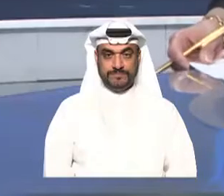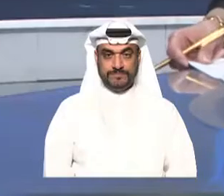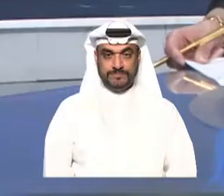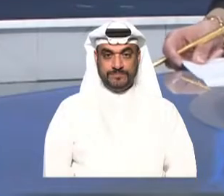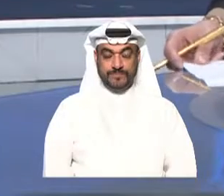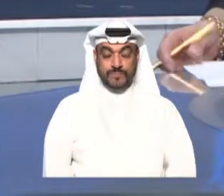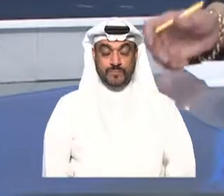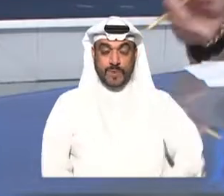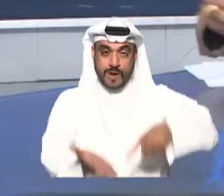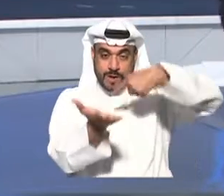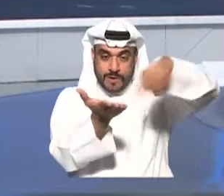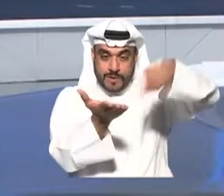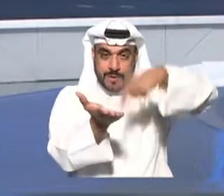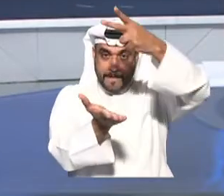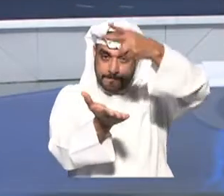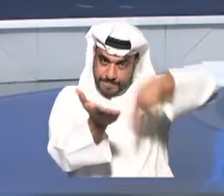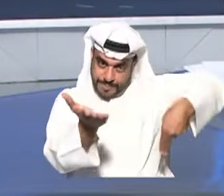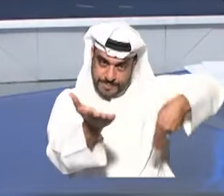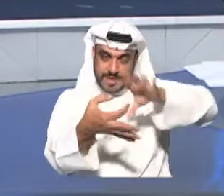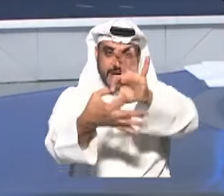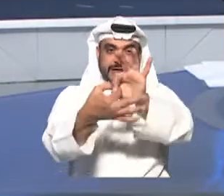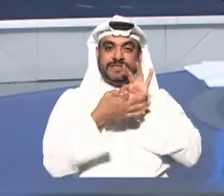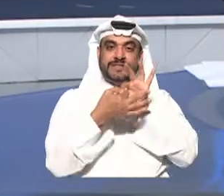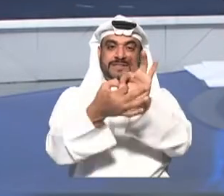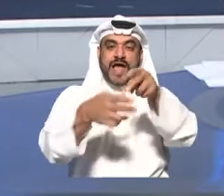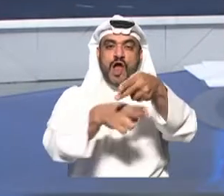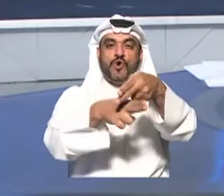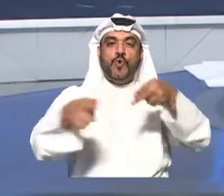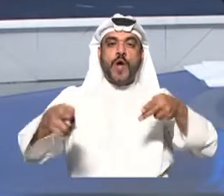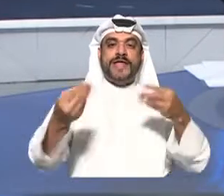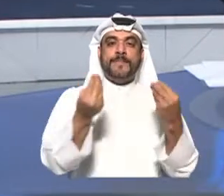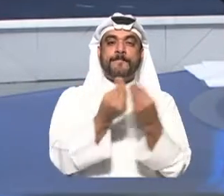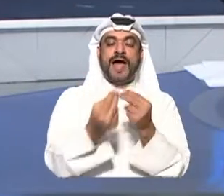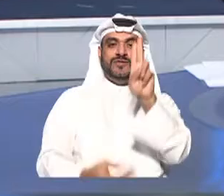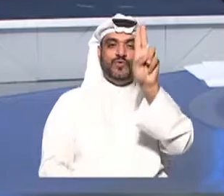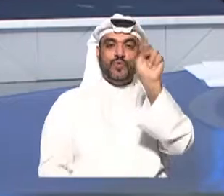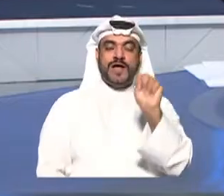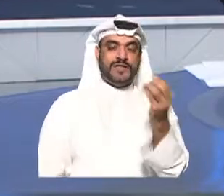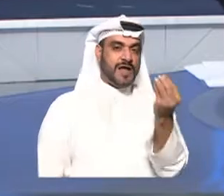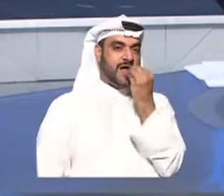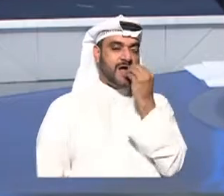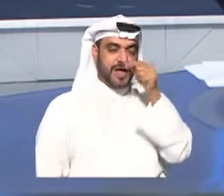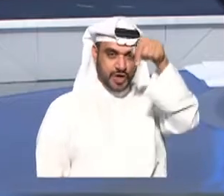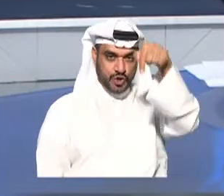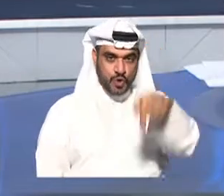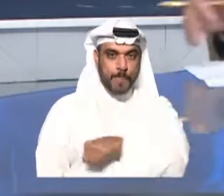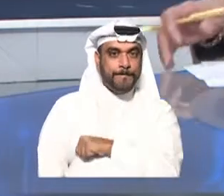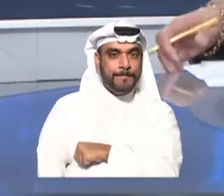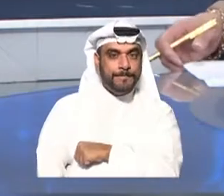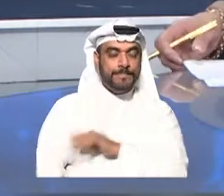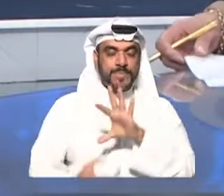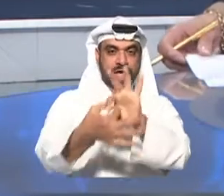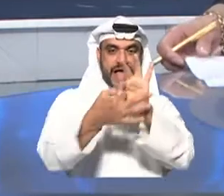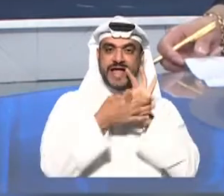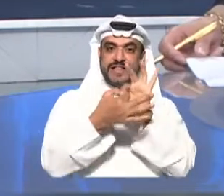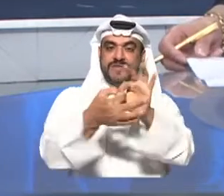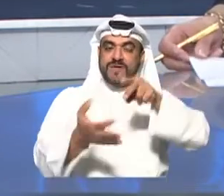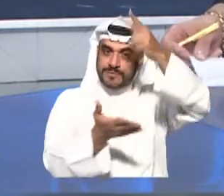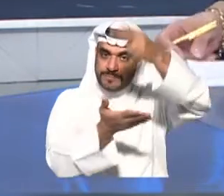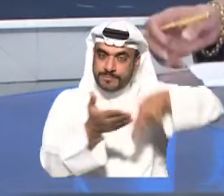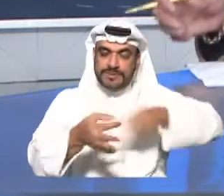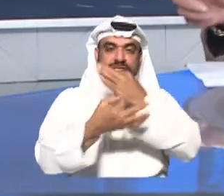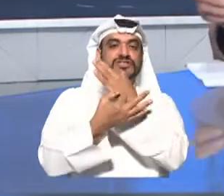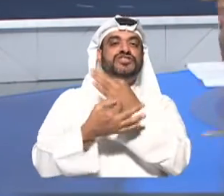أبرمت دولة الكويت مع منظمة الأغذية والزراعة للأمم المتحدة فاو اليوم اتفاقية شاملة